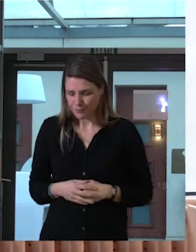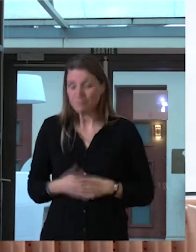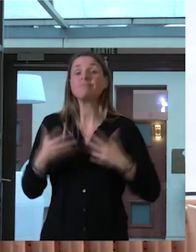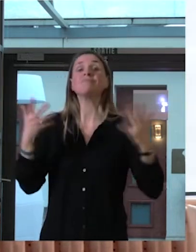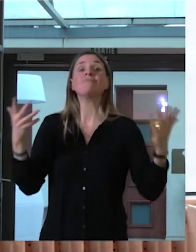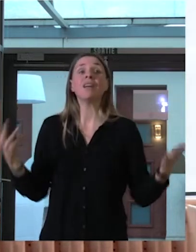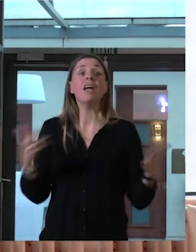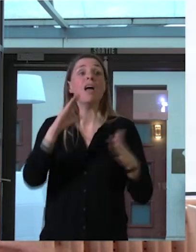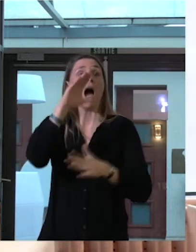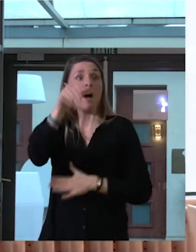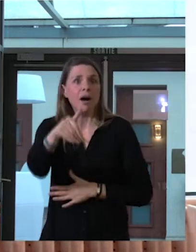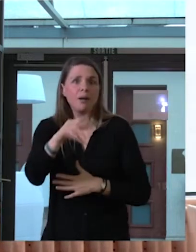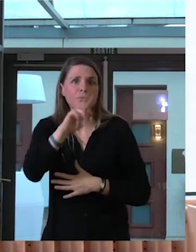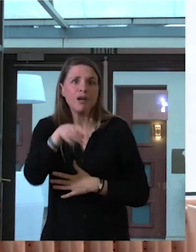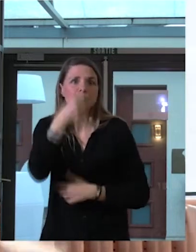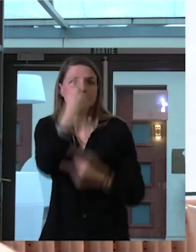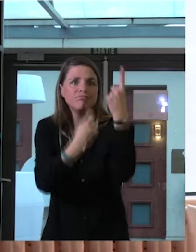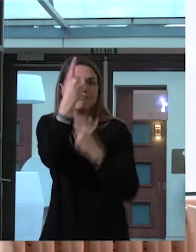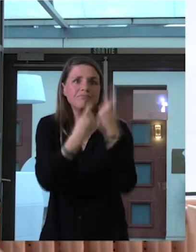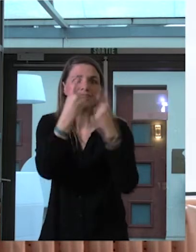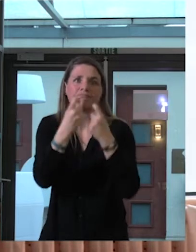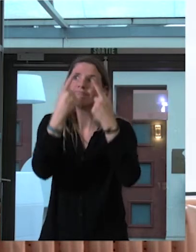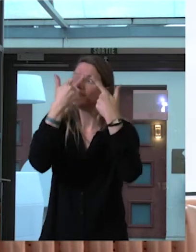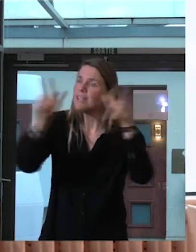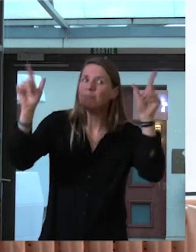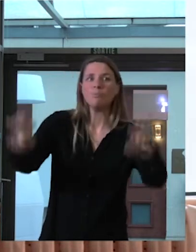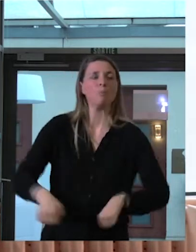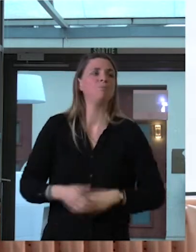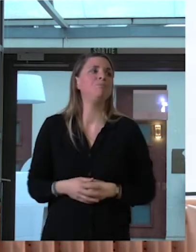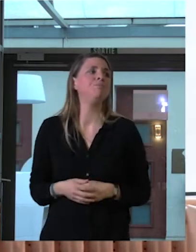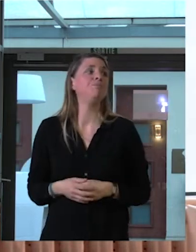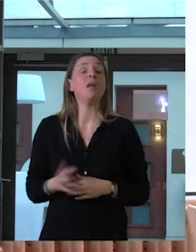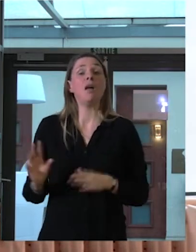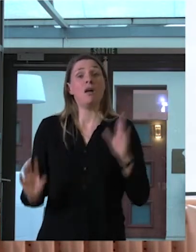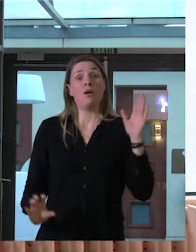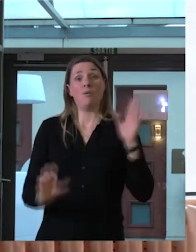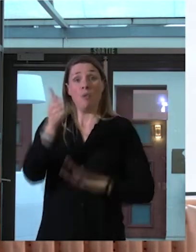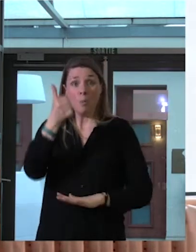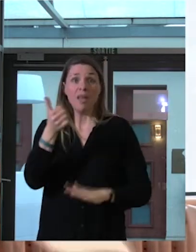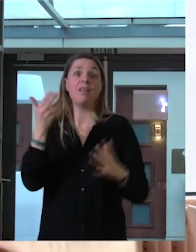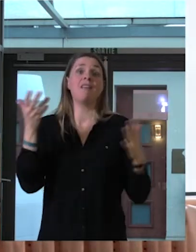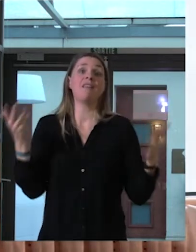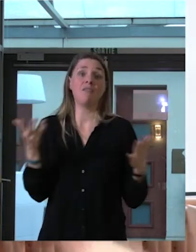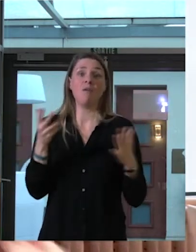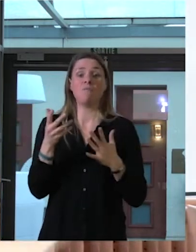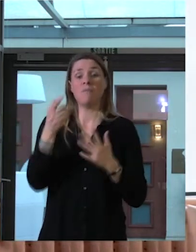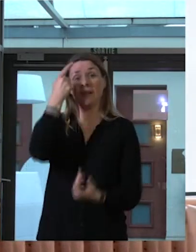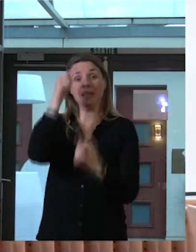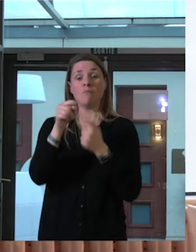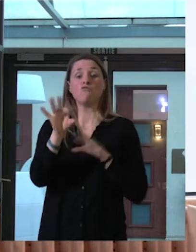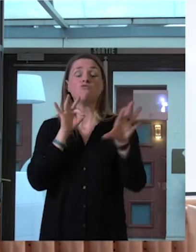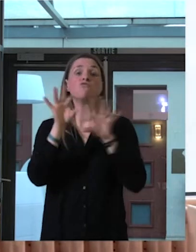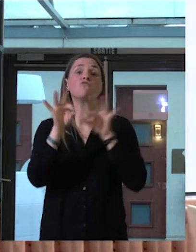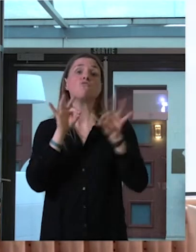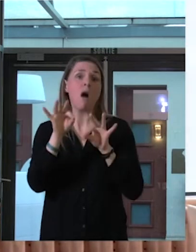Après ça, donc vous pourrez leur poser toutes les questions que vous souhaitez. Donc on va commencer cette table ronde pour parler déjà du choix de la discipline